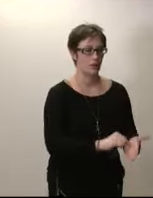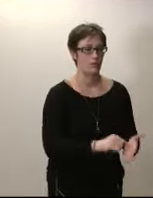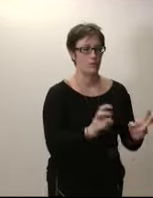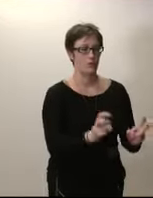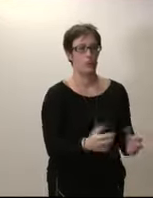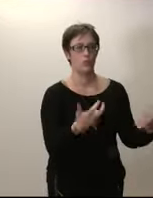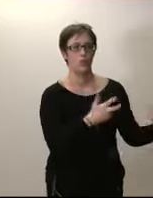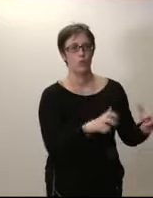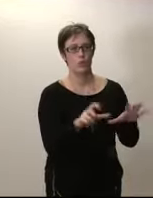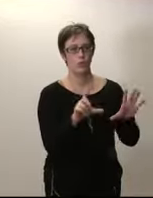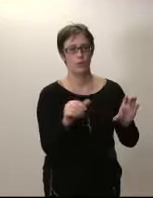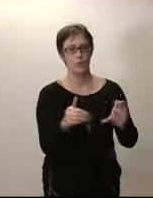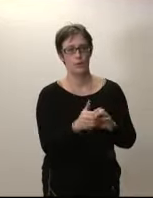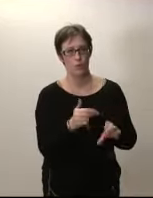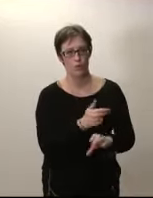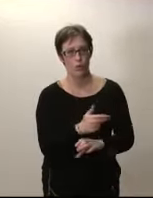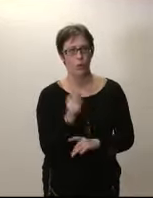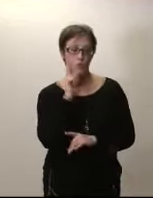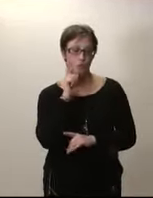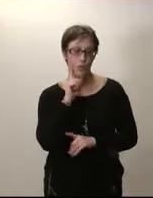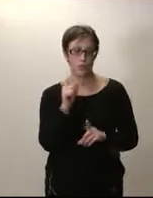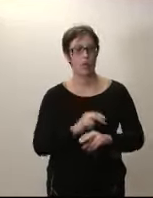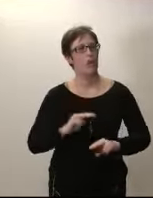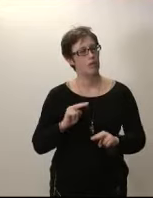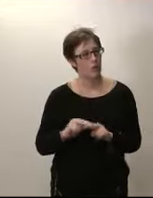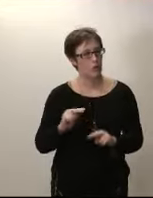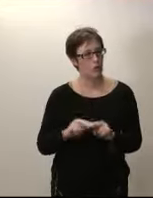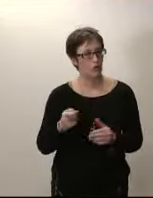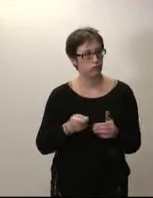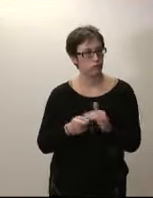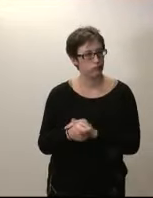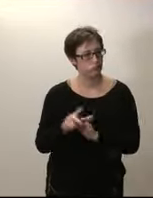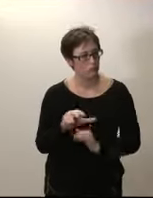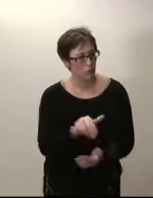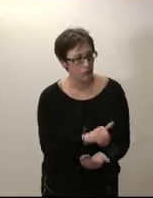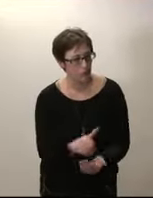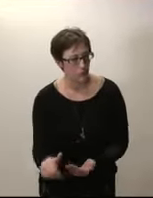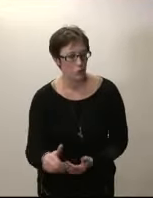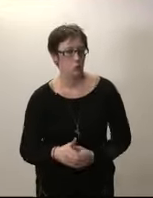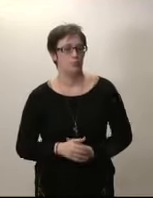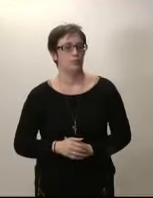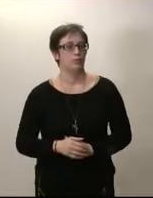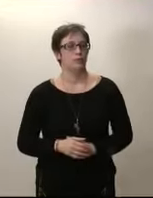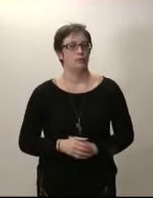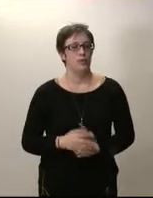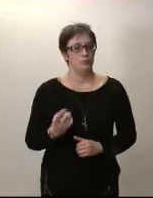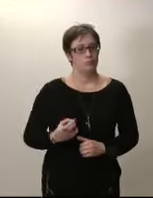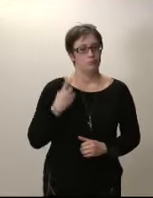gros, augmentent de la différence de 3 millions. Je dois dire que la trajectoire de 2016, et